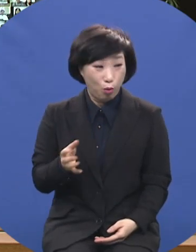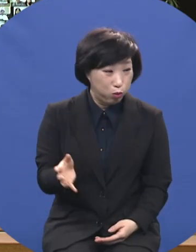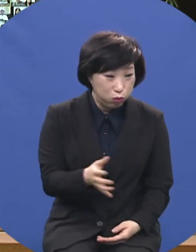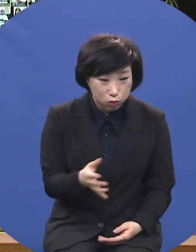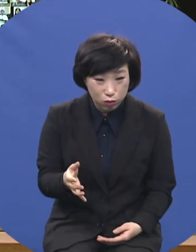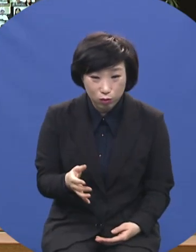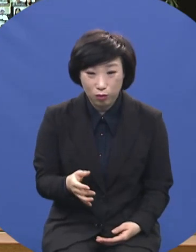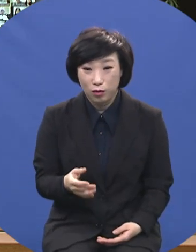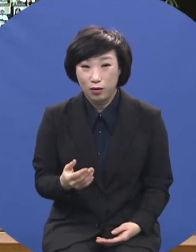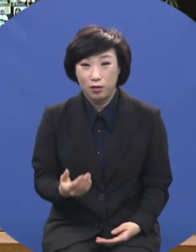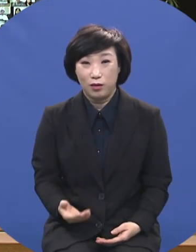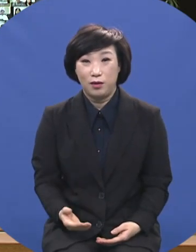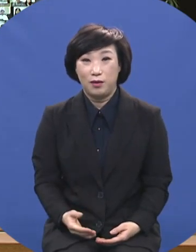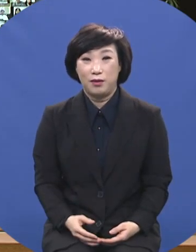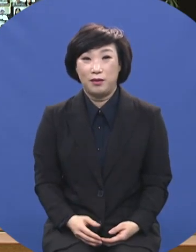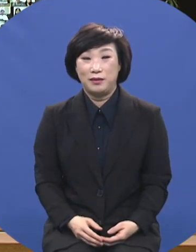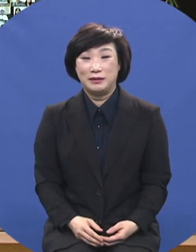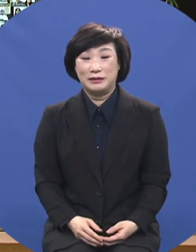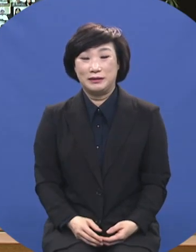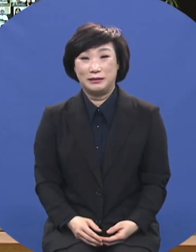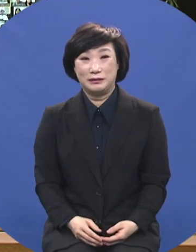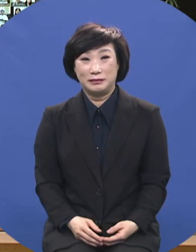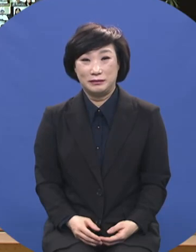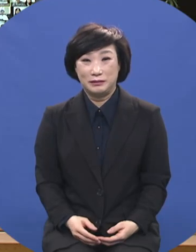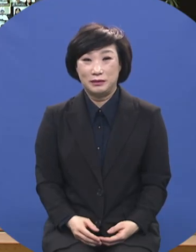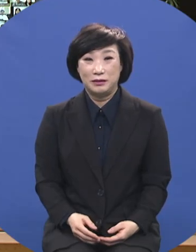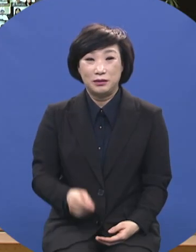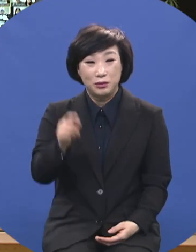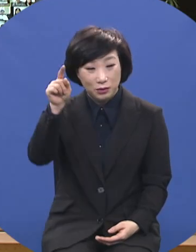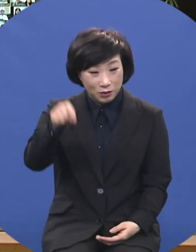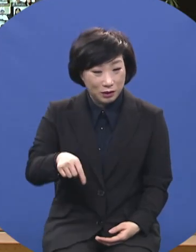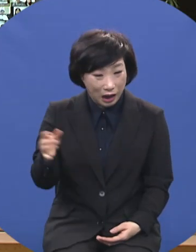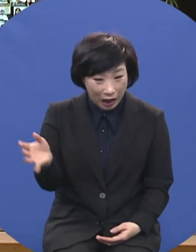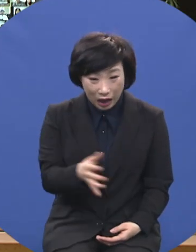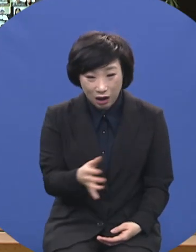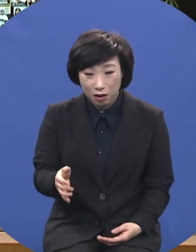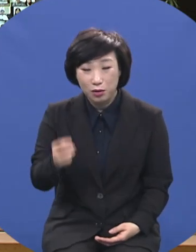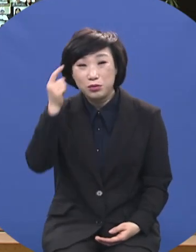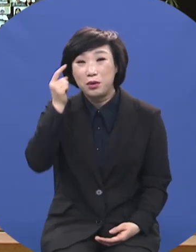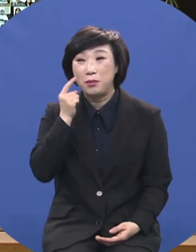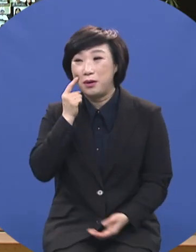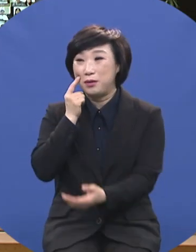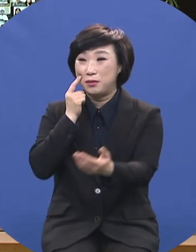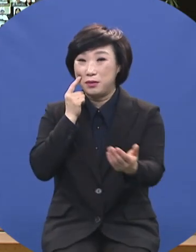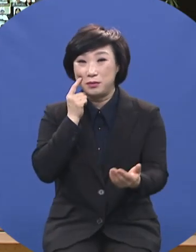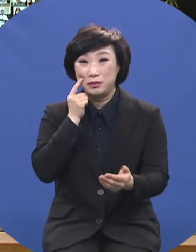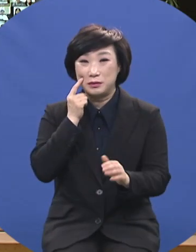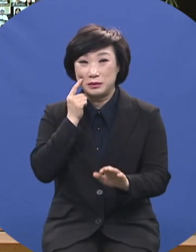없잖아. 없지 않냐 이 말이오. 생각 한번 해봐.